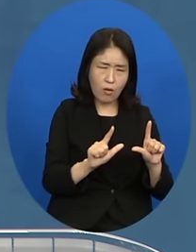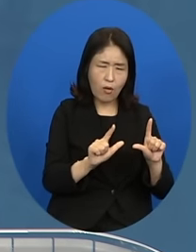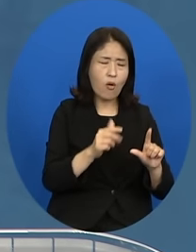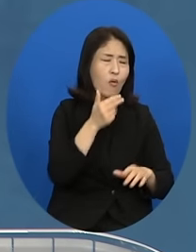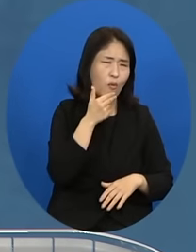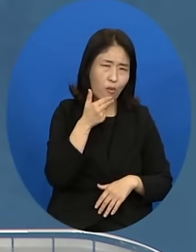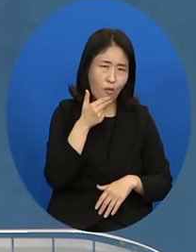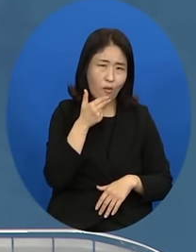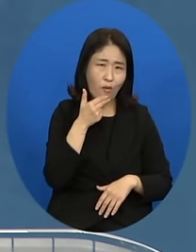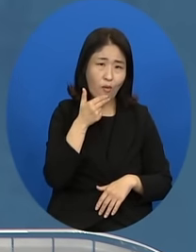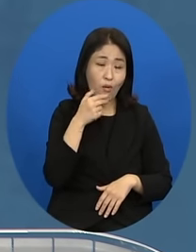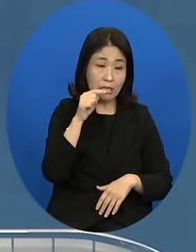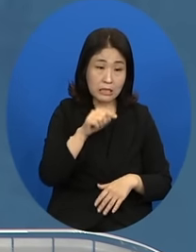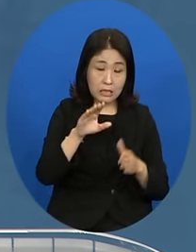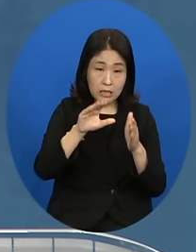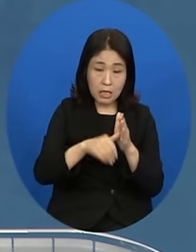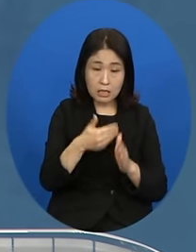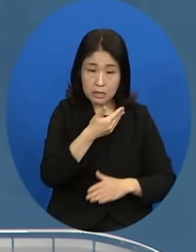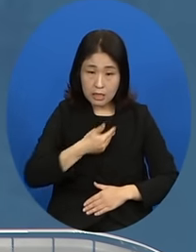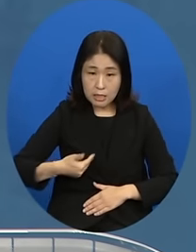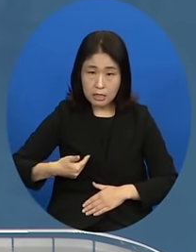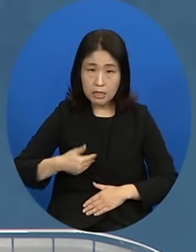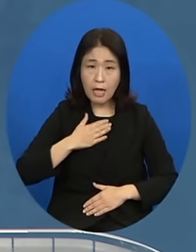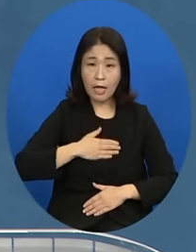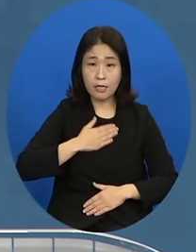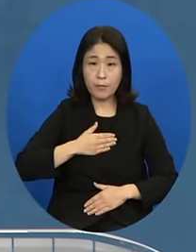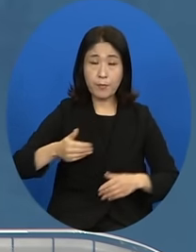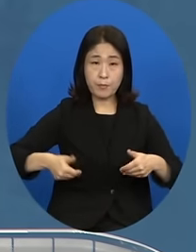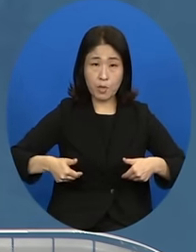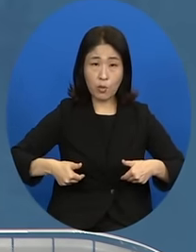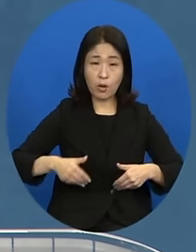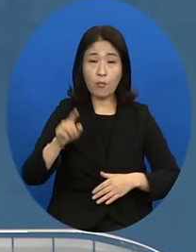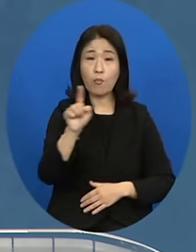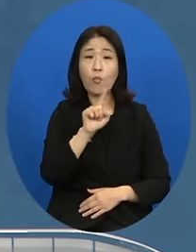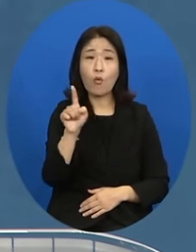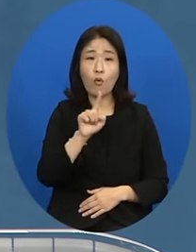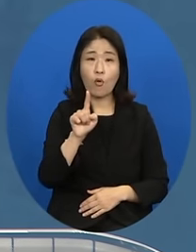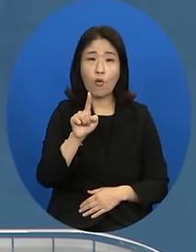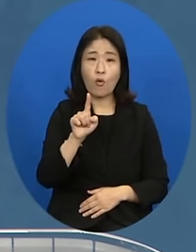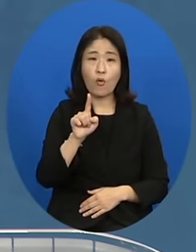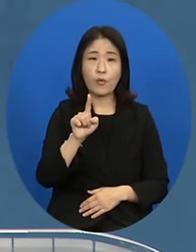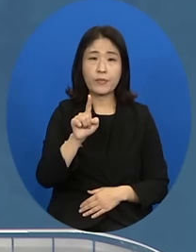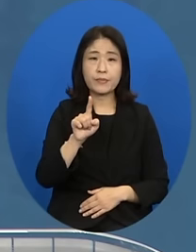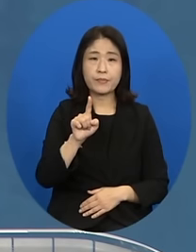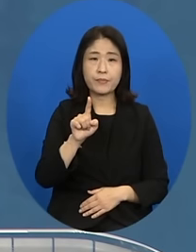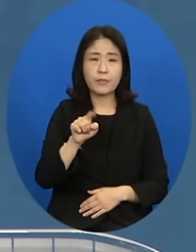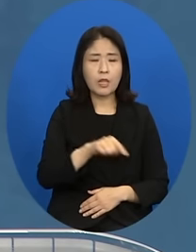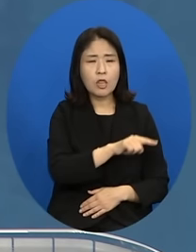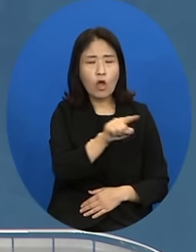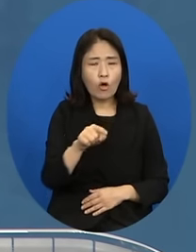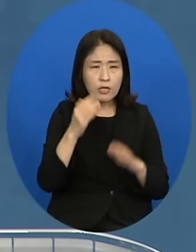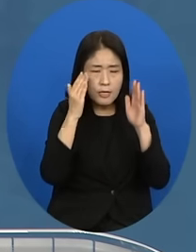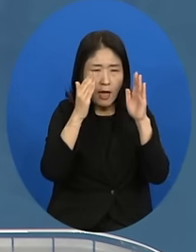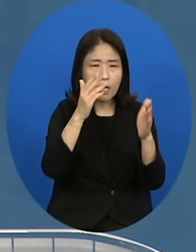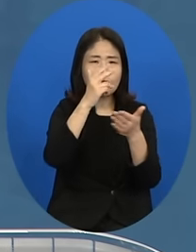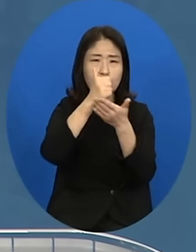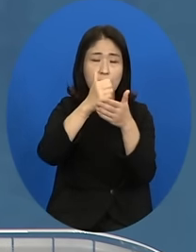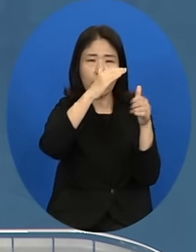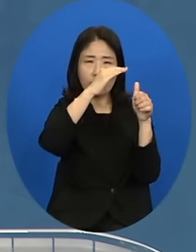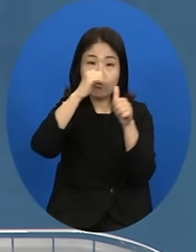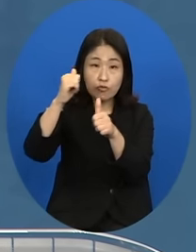이때 제자들이 알아야 할 것이 있다는 거예요. 그게 무엇이냐면 그들을 향한 주님의